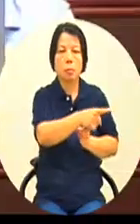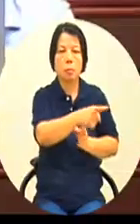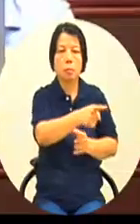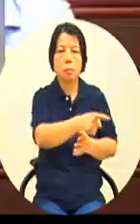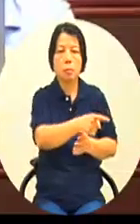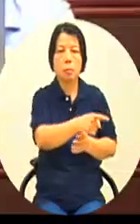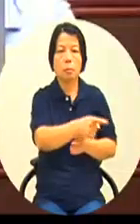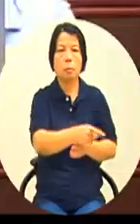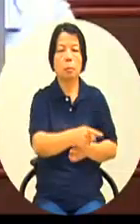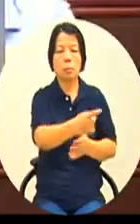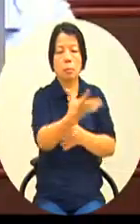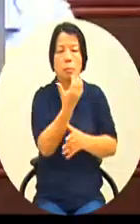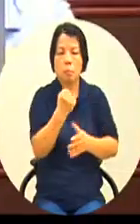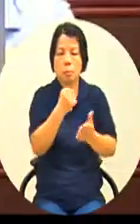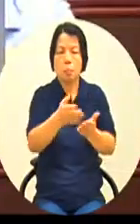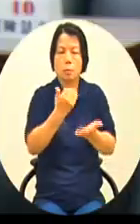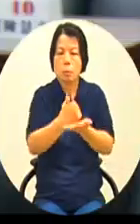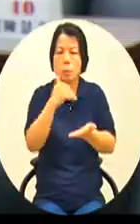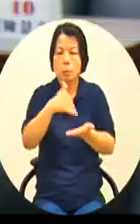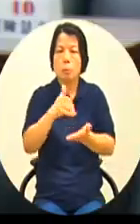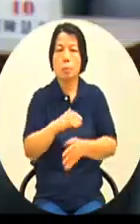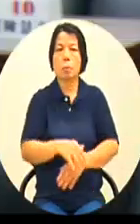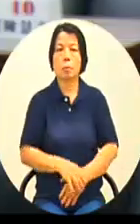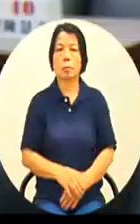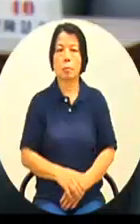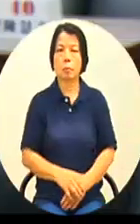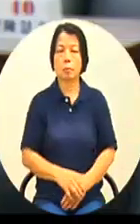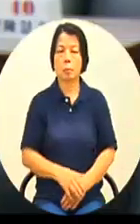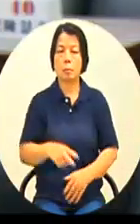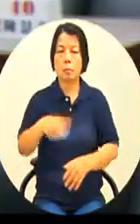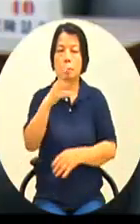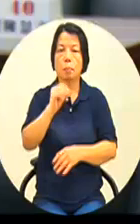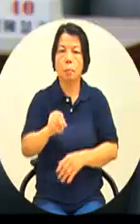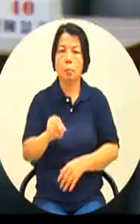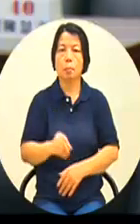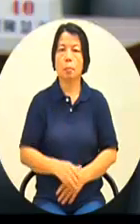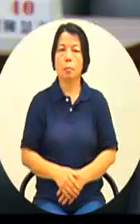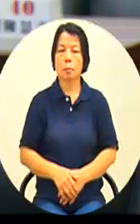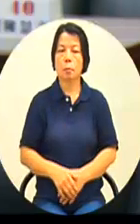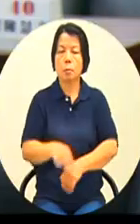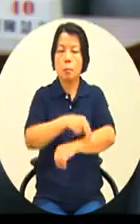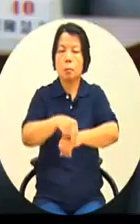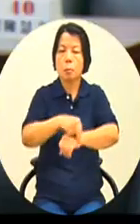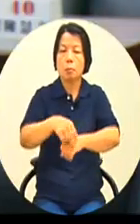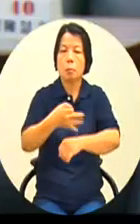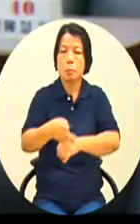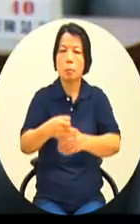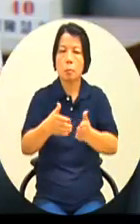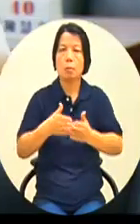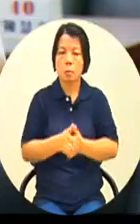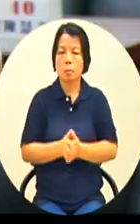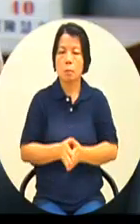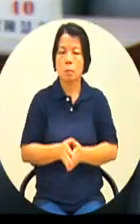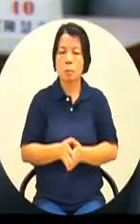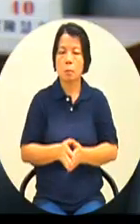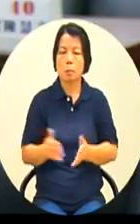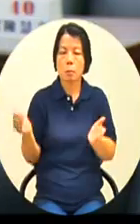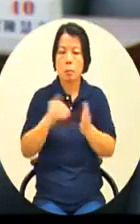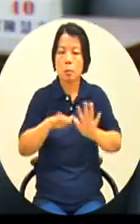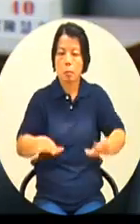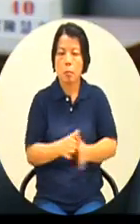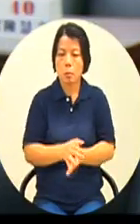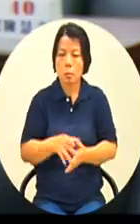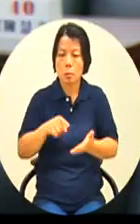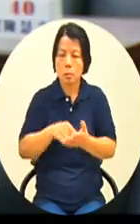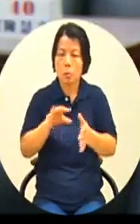算。 啊，咱这个200万的这个规划费，应该嘛带入讲到底这要征收偌